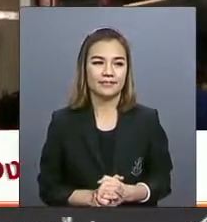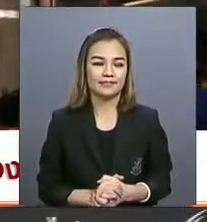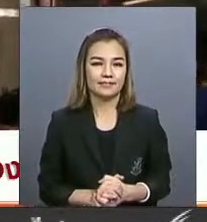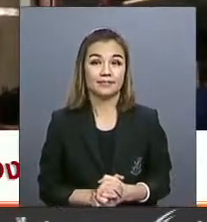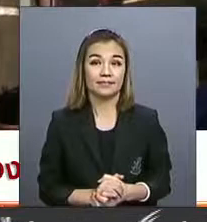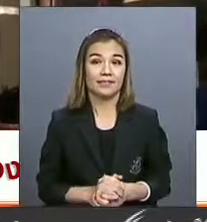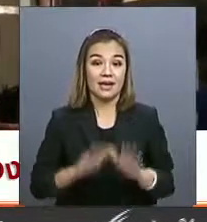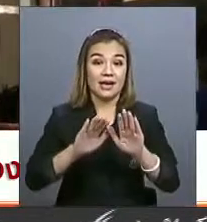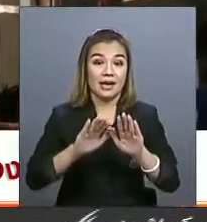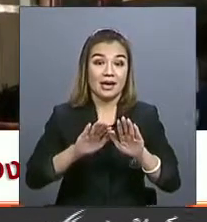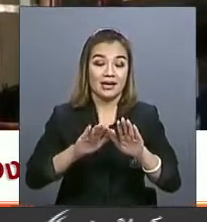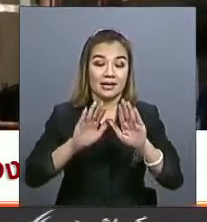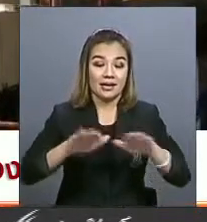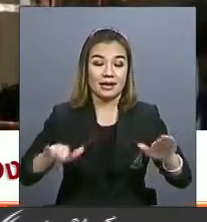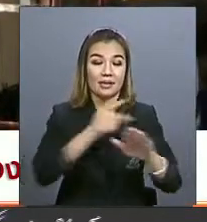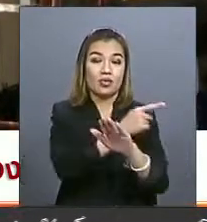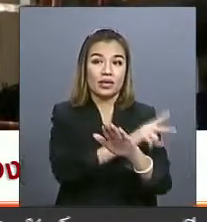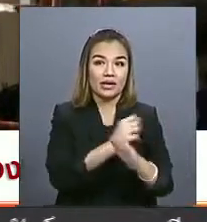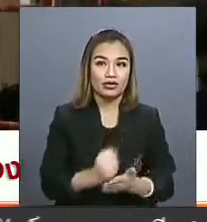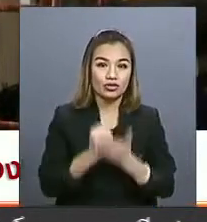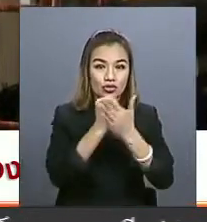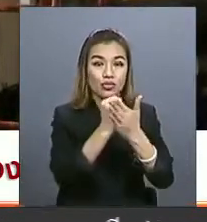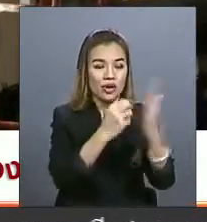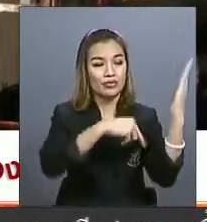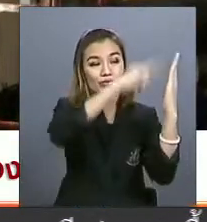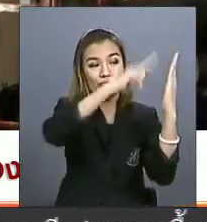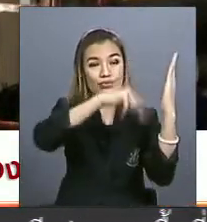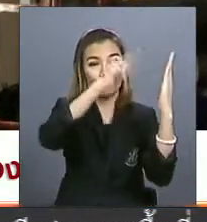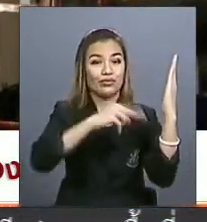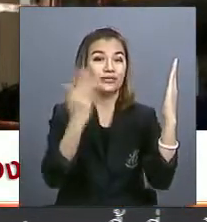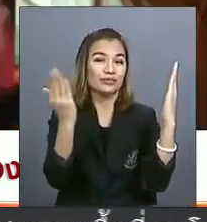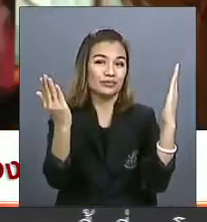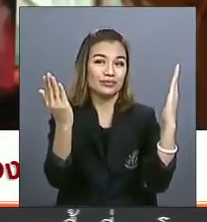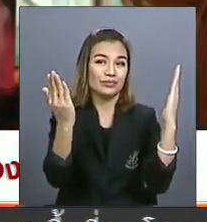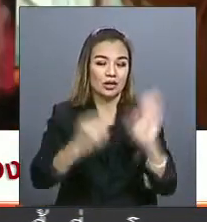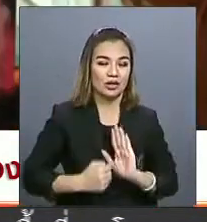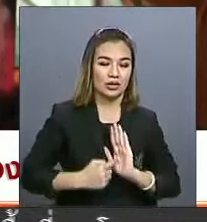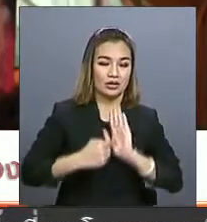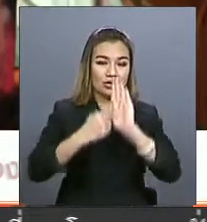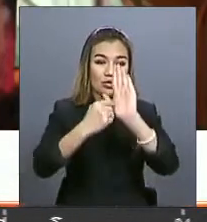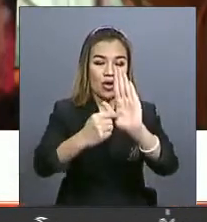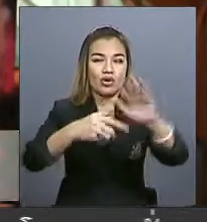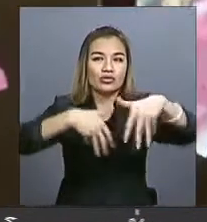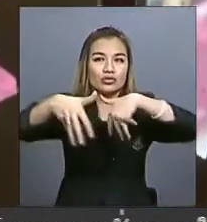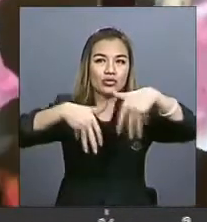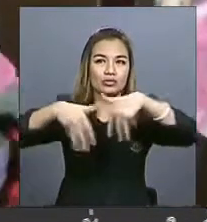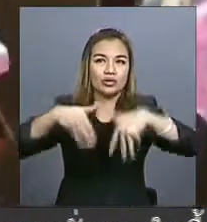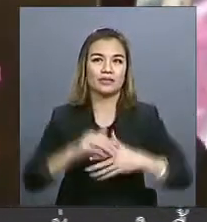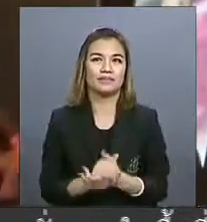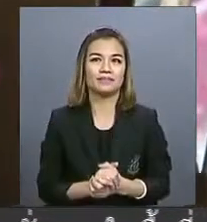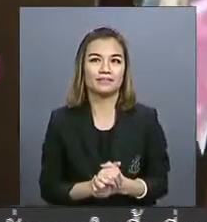เด็กภูเก็ตร่วมสร้างสรรค์ผลงานศิลปะภาพวาดฝาผนังสะท้อนความเป็นตัวตนของชุมชน